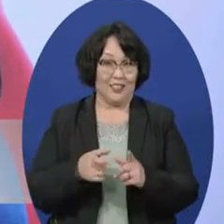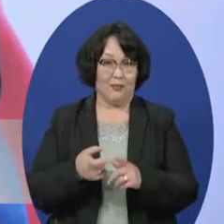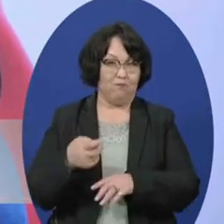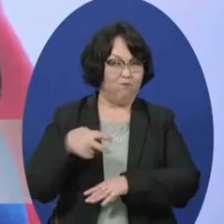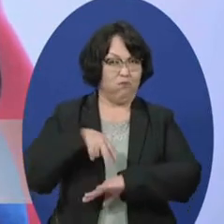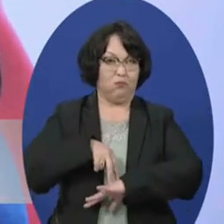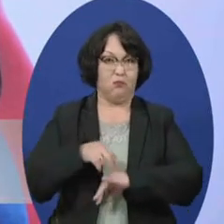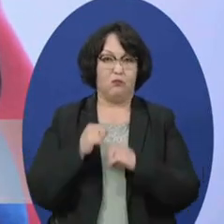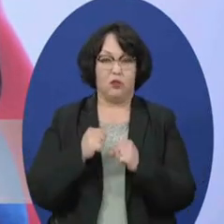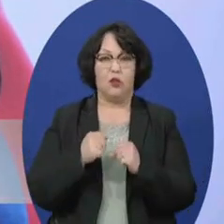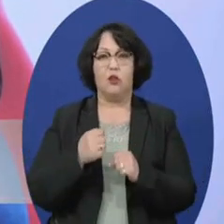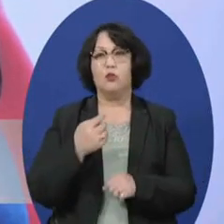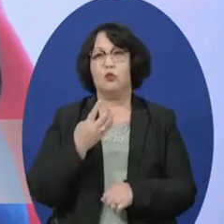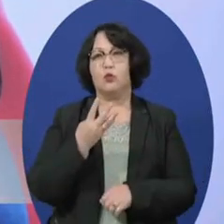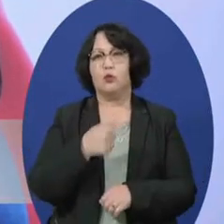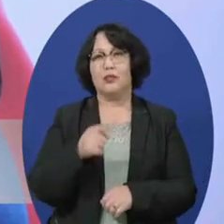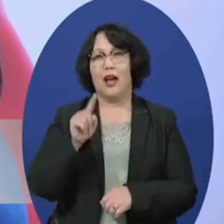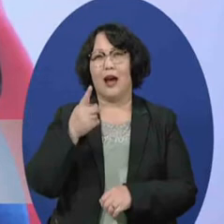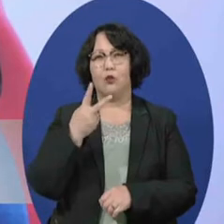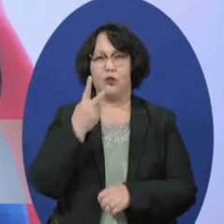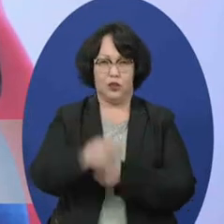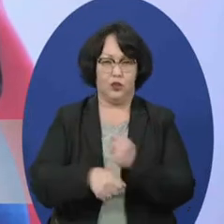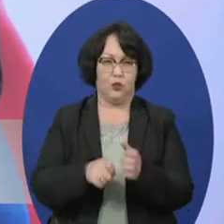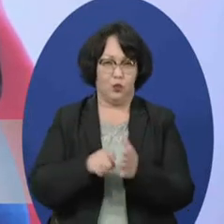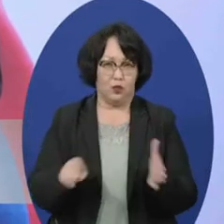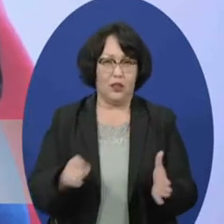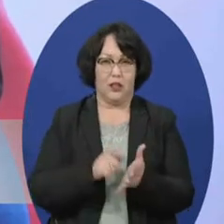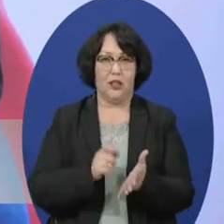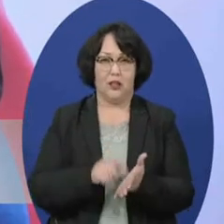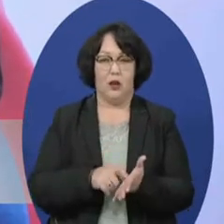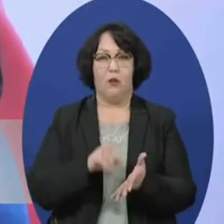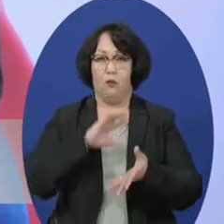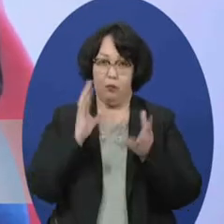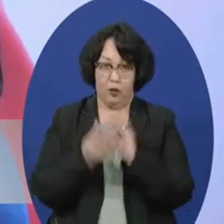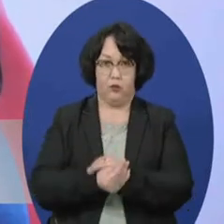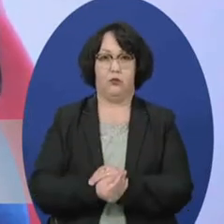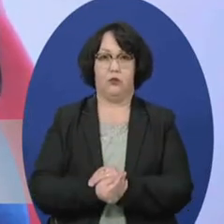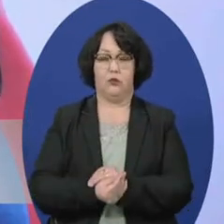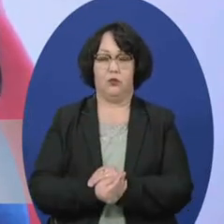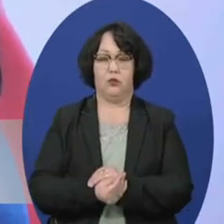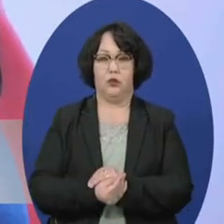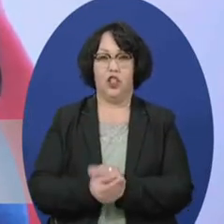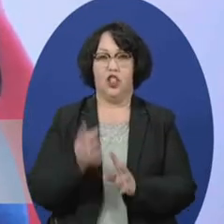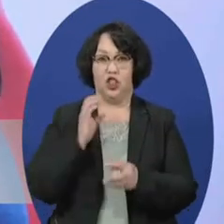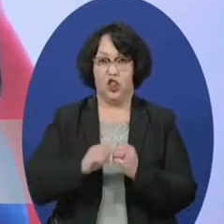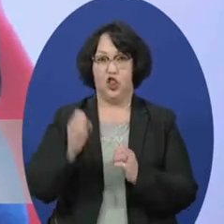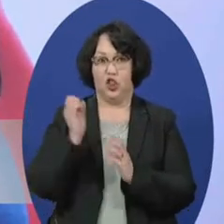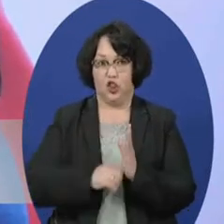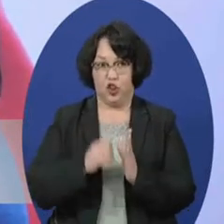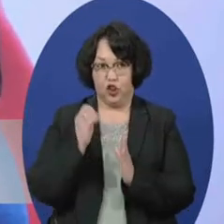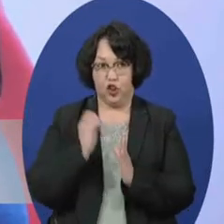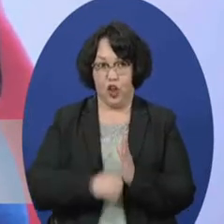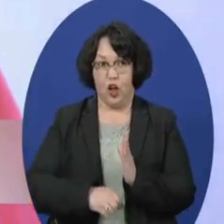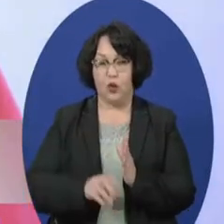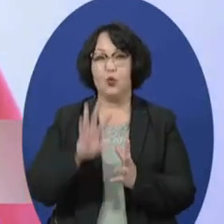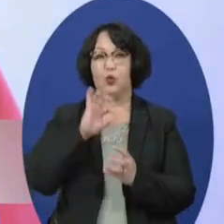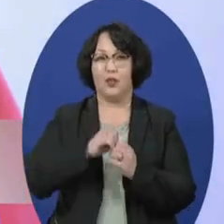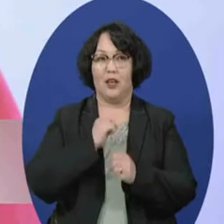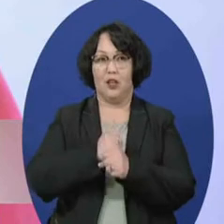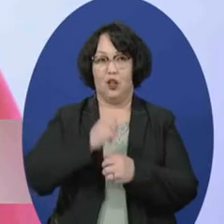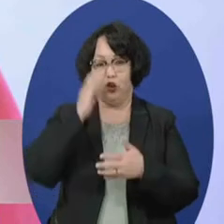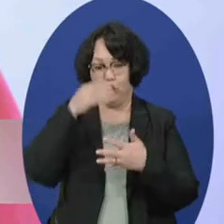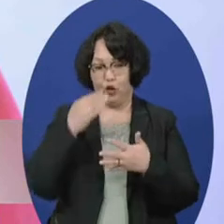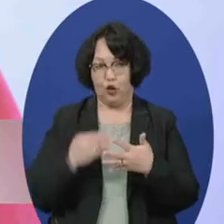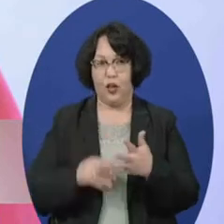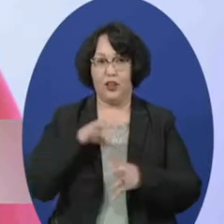босгоход бид нар 4-12 жилийн хугацаа хэрэгтэй байна. Хэрэгтэй байна. Хийх ёстой 7 ажил нь маш тод тодорхой.